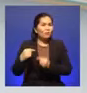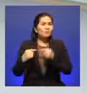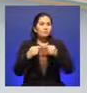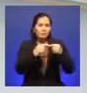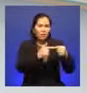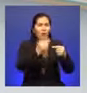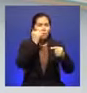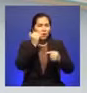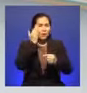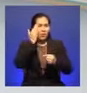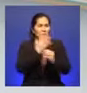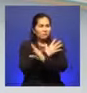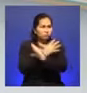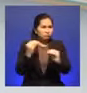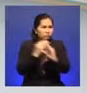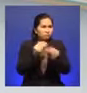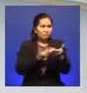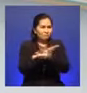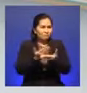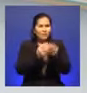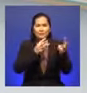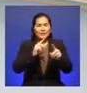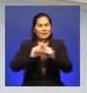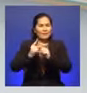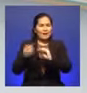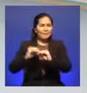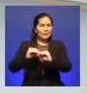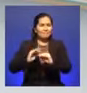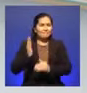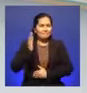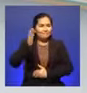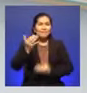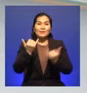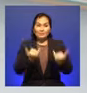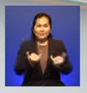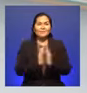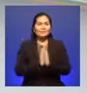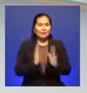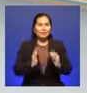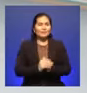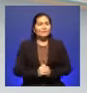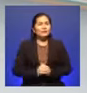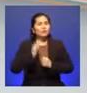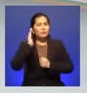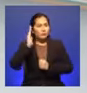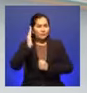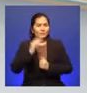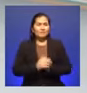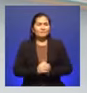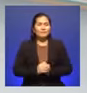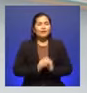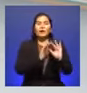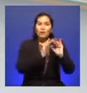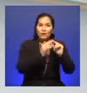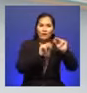ได้มีการแลกเปลี่ยนกันในช่องทางอื่นๆอีกต่อไปนะคะในเช้าวันนี้ต้องขอขอบคุณท่านวิทยากรทั้งทาง